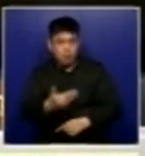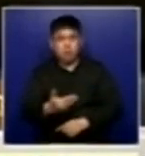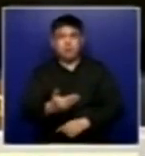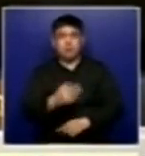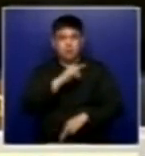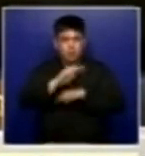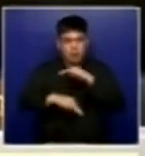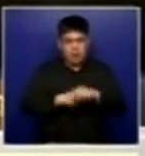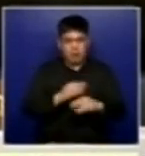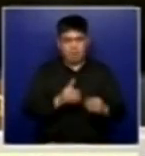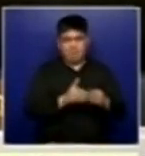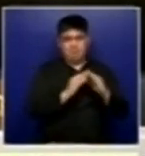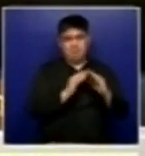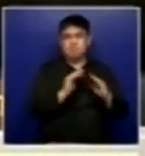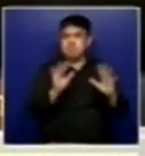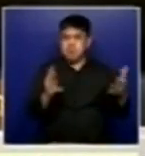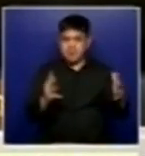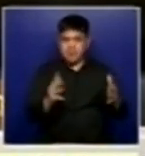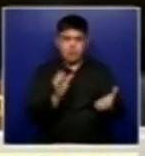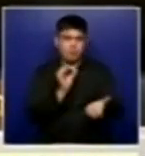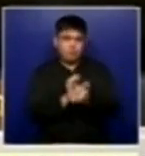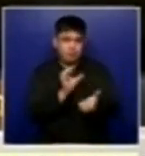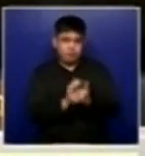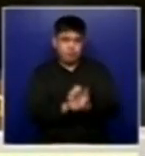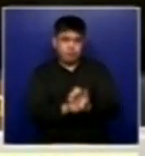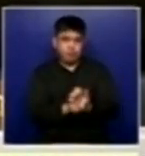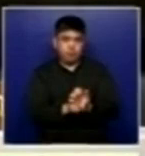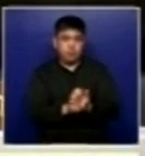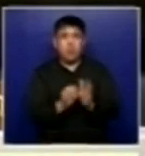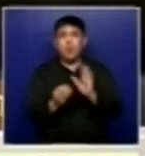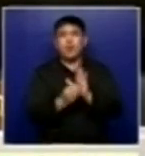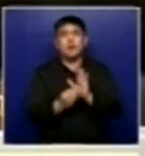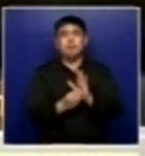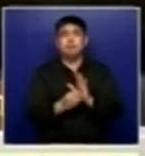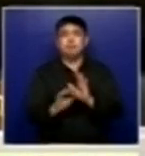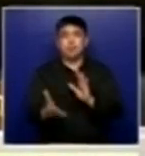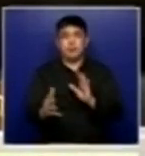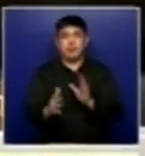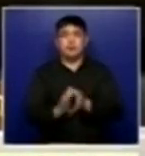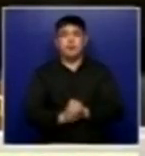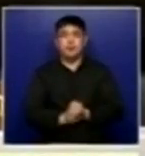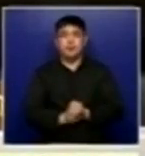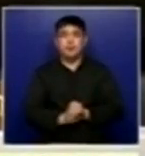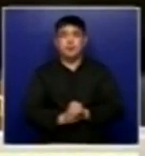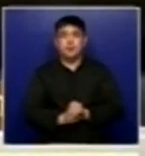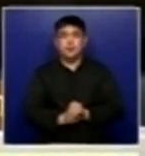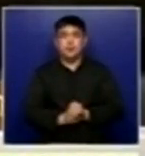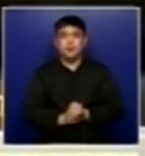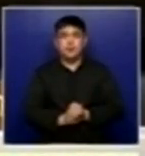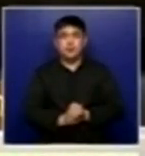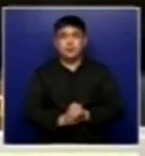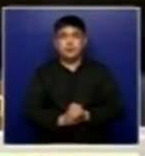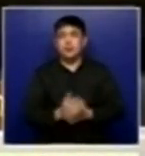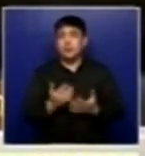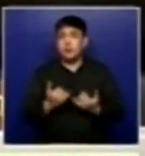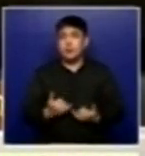ให้มีแหล่งอบายมุขโดยเฉพาะบ่อนการพนันในพื้นที่นะครับเป็นอันขาดขออนุญาตเรียนว่าตาม